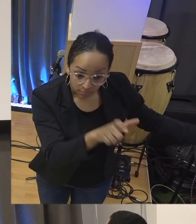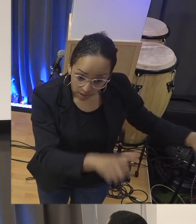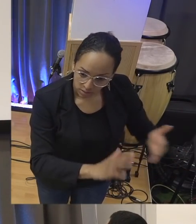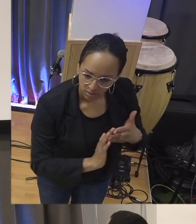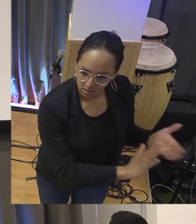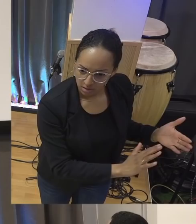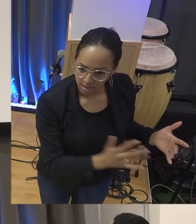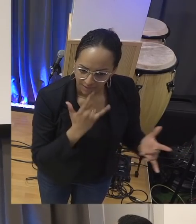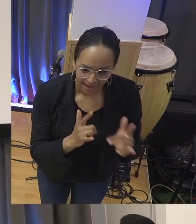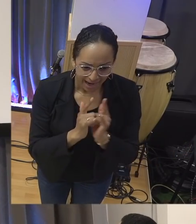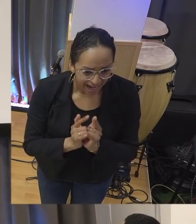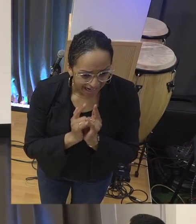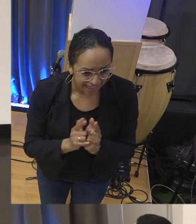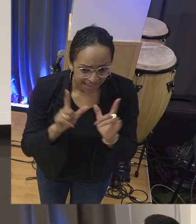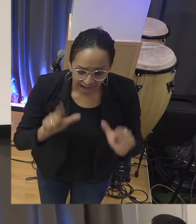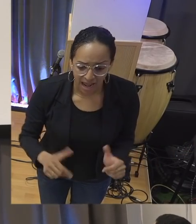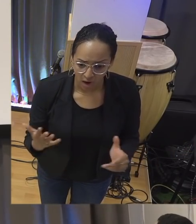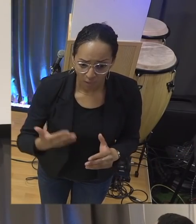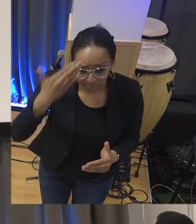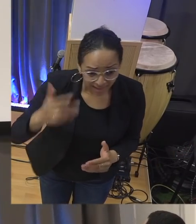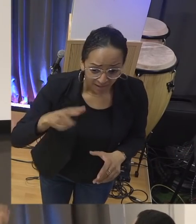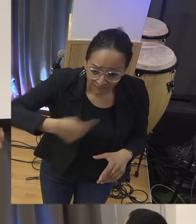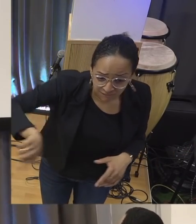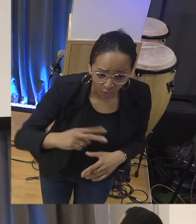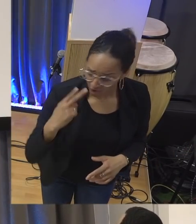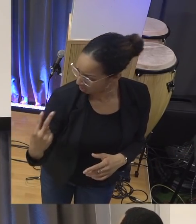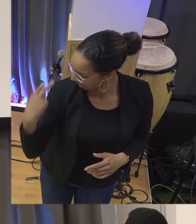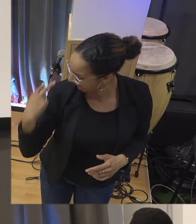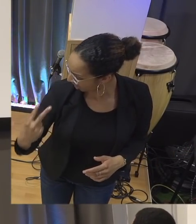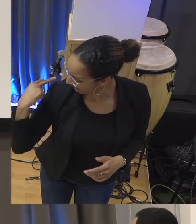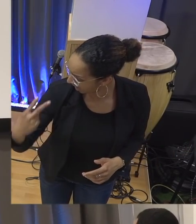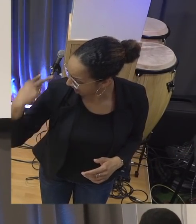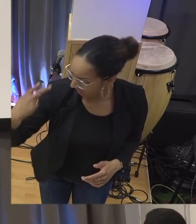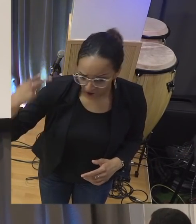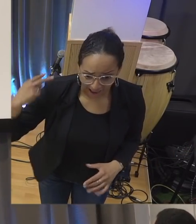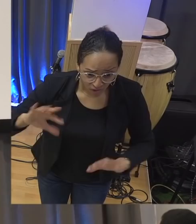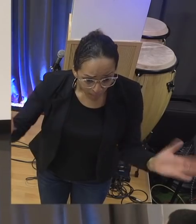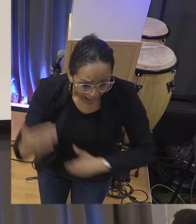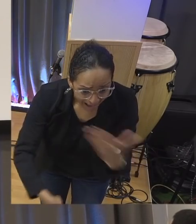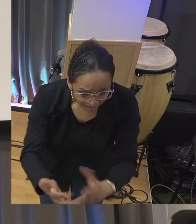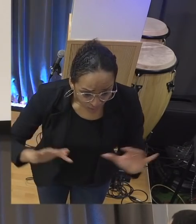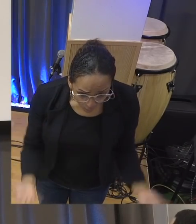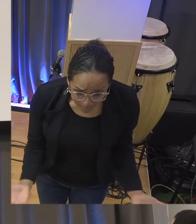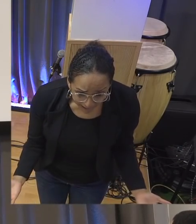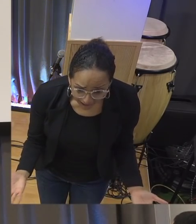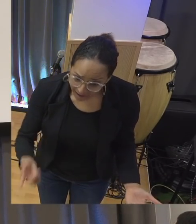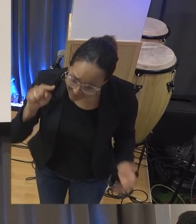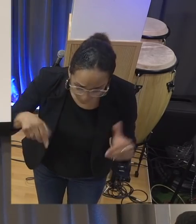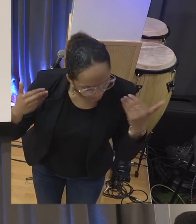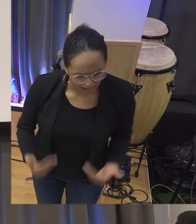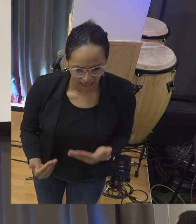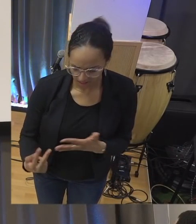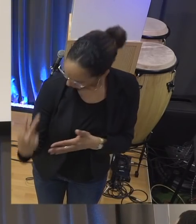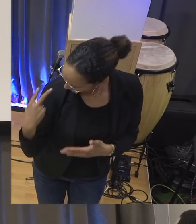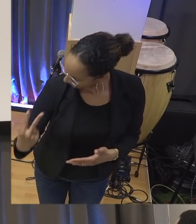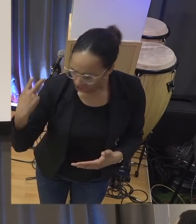cette église-là, on est encore toujours dans les affaires du passé, comment cette église va se projeter dans l'avenir? Arrivé à un moment, il faut stopper ça. Il